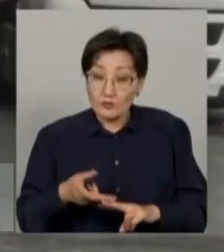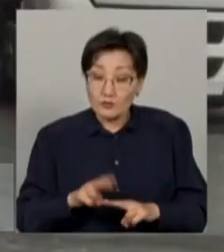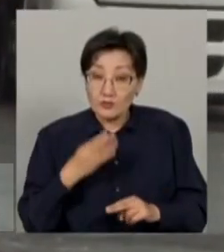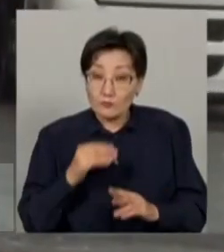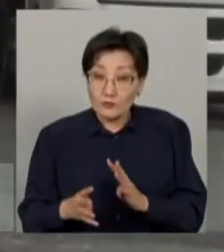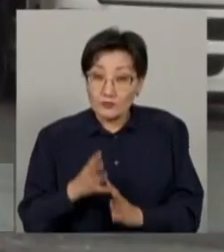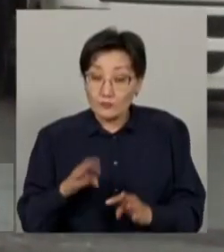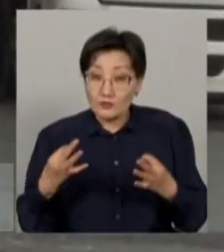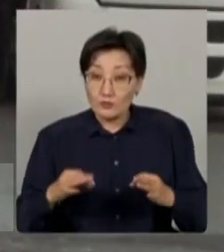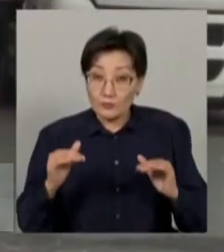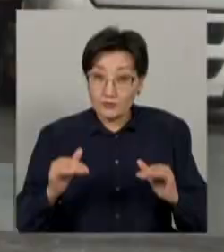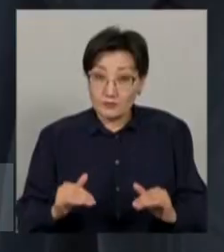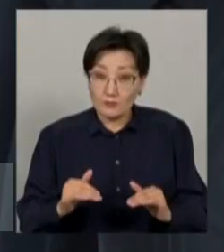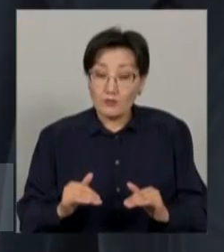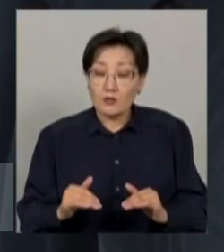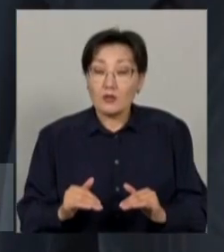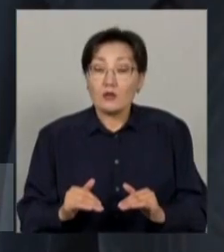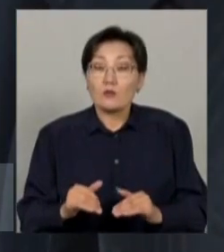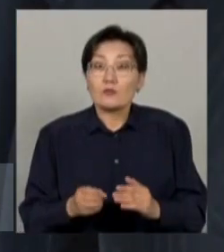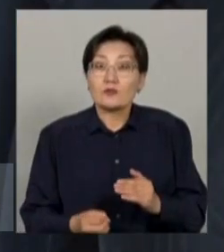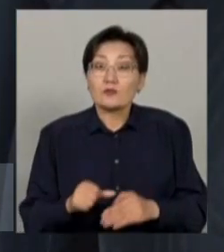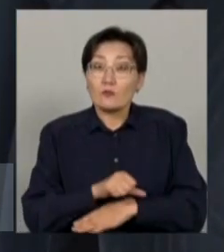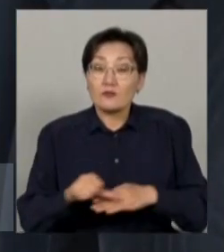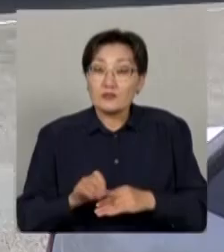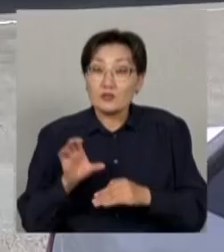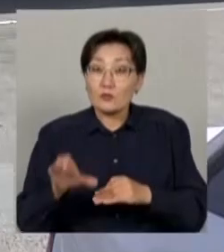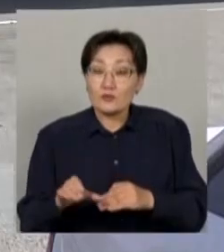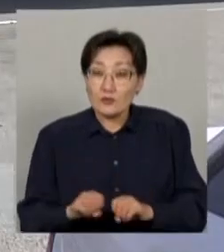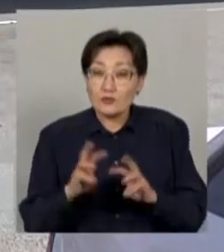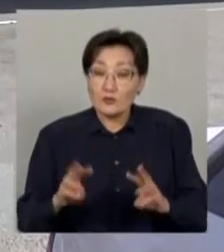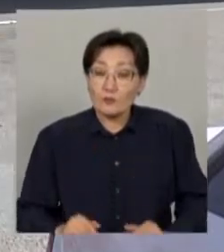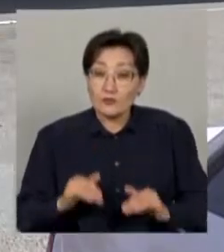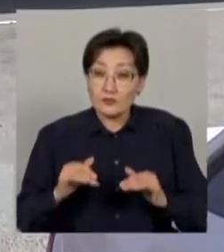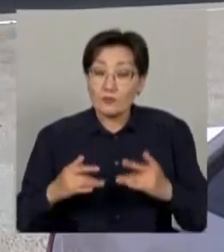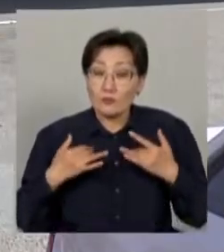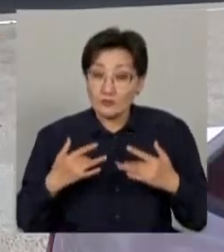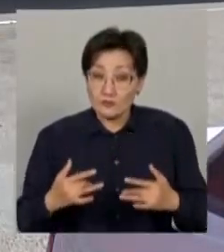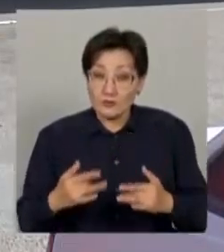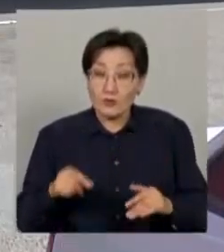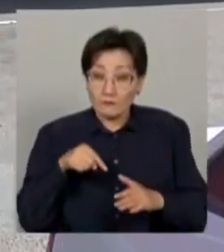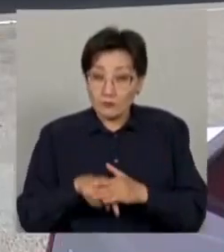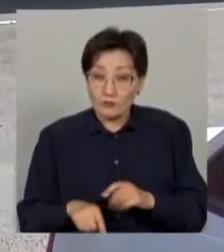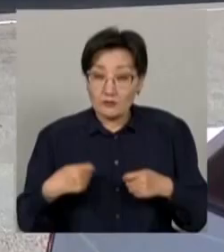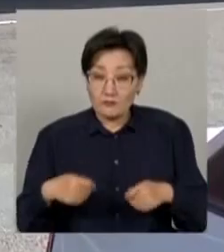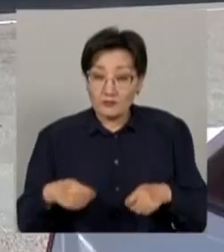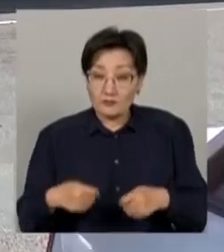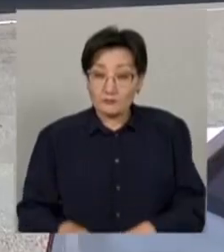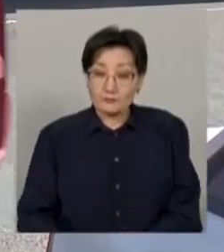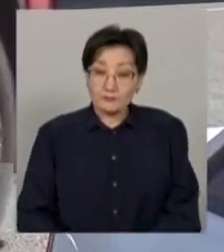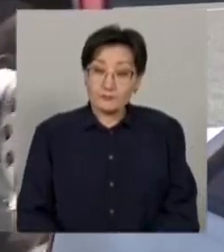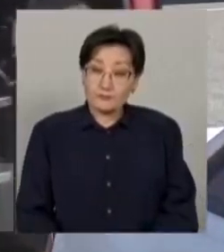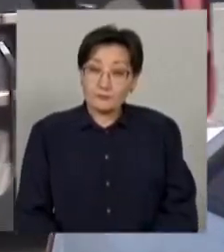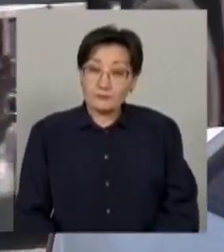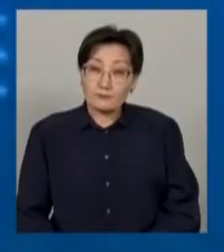в свою очередь, позволит уменьшить отток нефтепродуктов из страны и обеспечить возрастающие потребности внутреннего рынка.